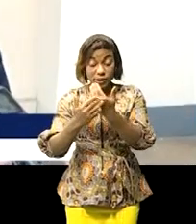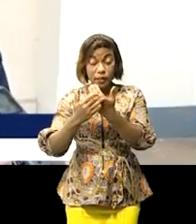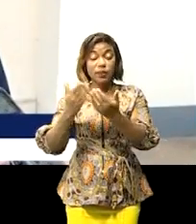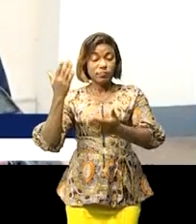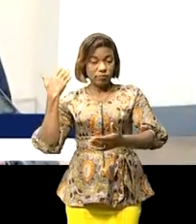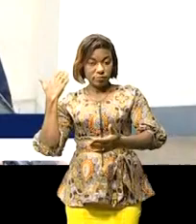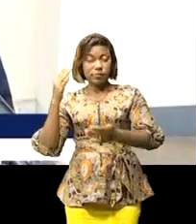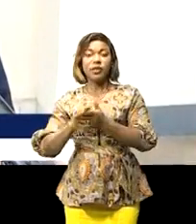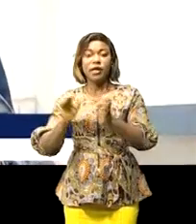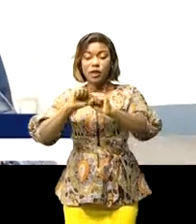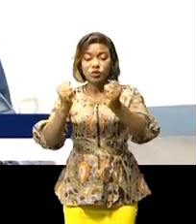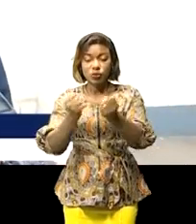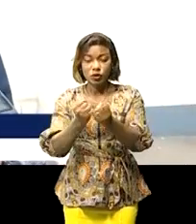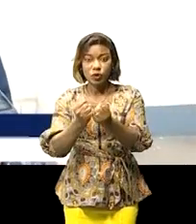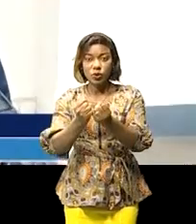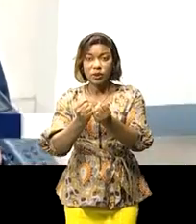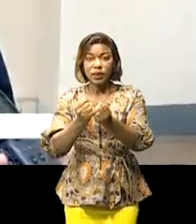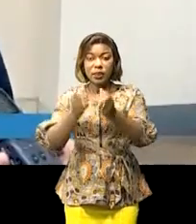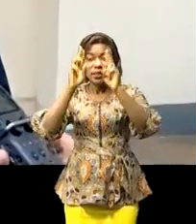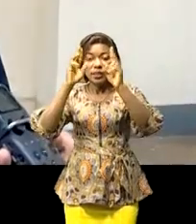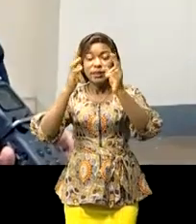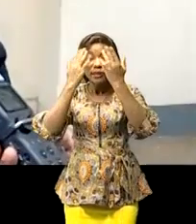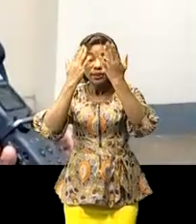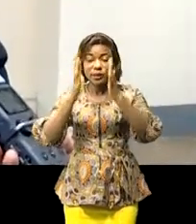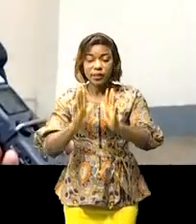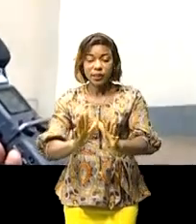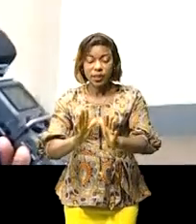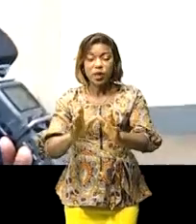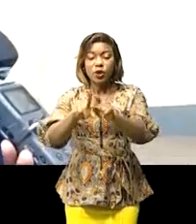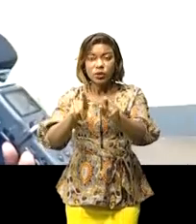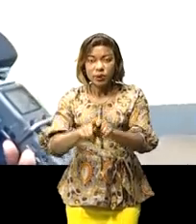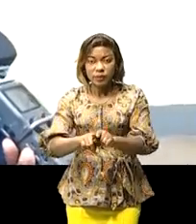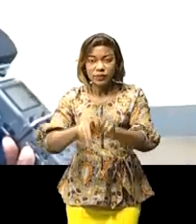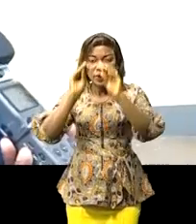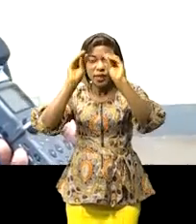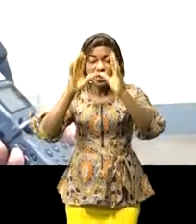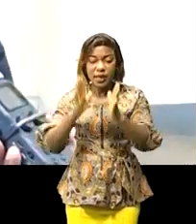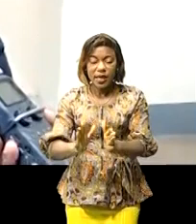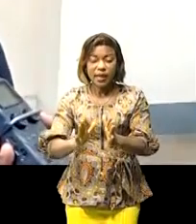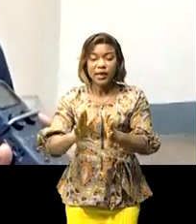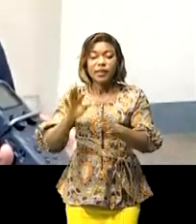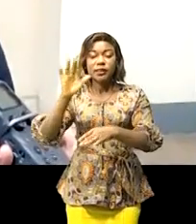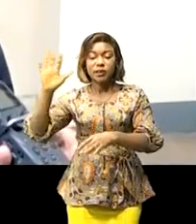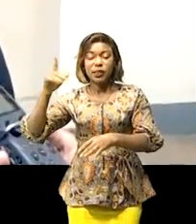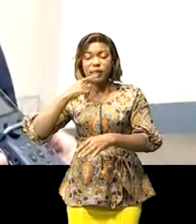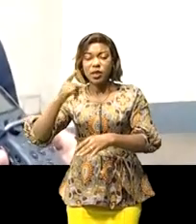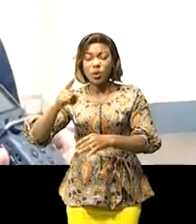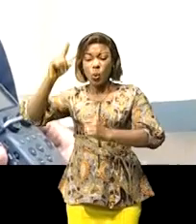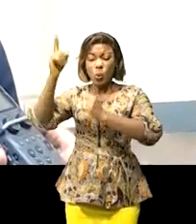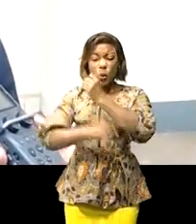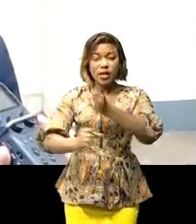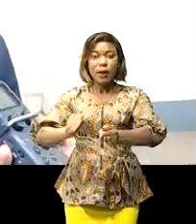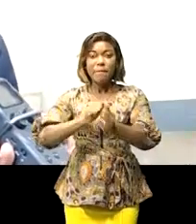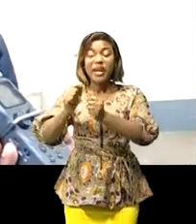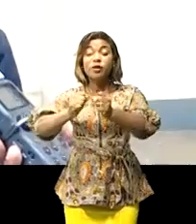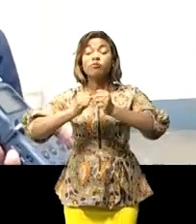de l'université de Kinshasa, à Pikine en sigle, condamne avec vigueur l'acte ignoble posé par un élément de la